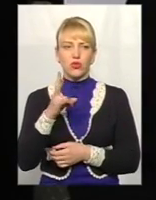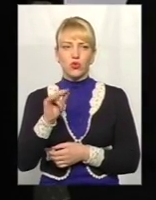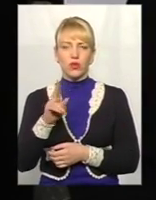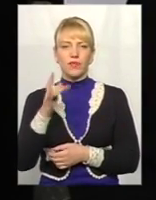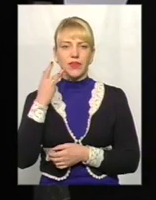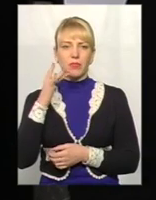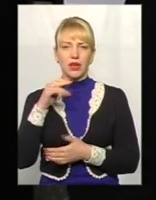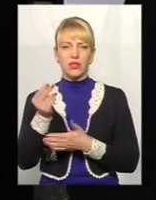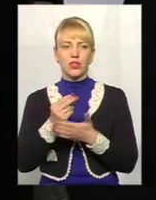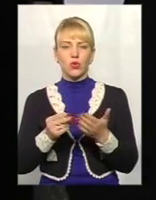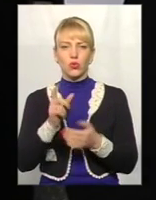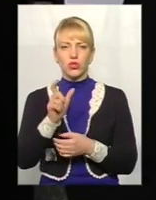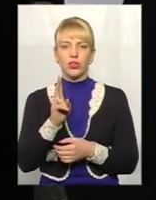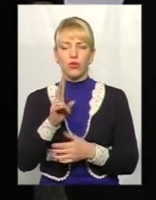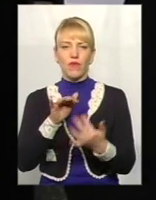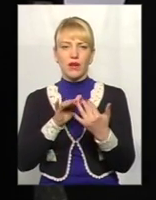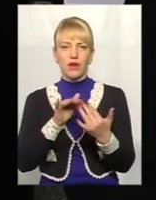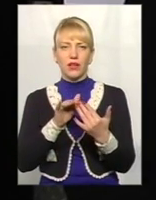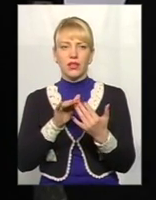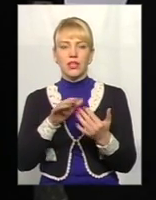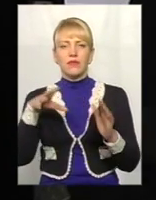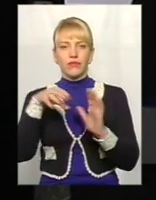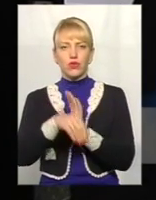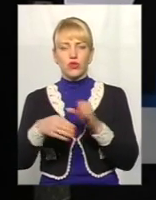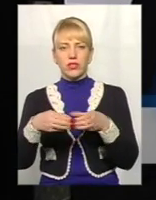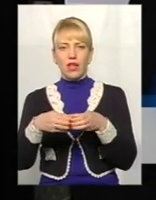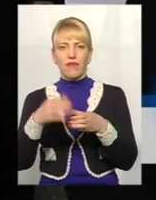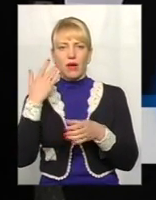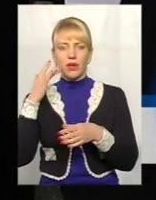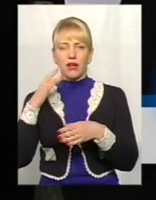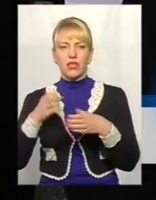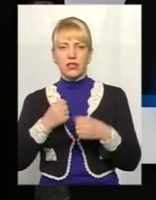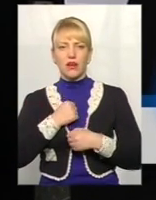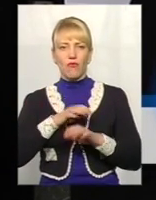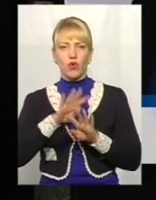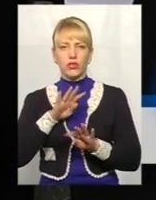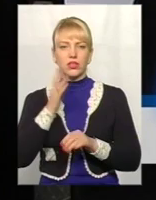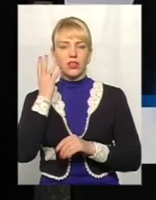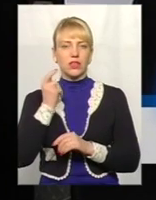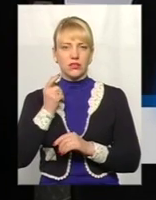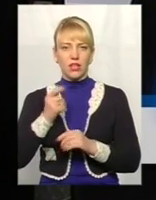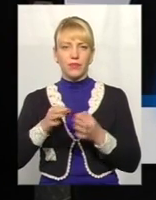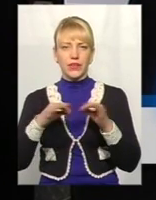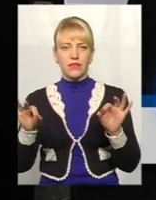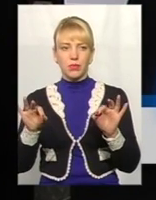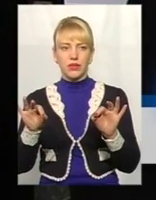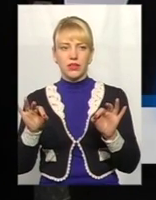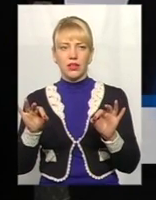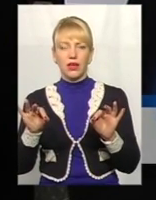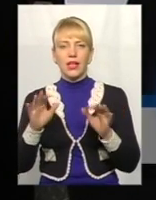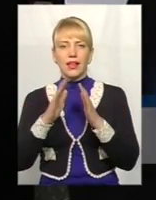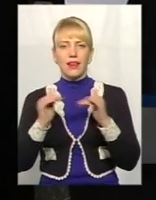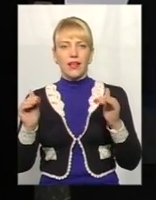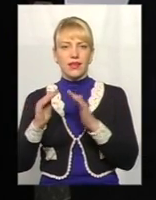Американський художник, який воював в составі американських військ, і коли освободили лагеря,